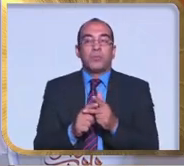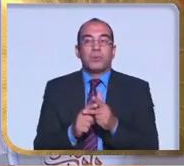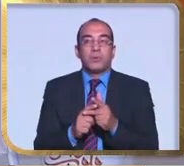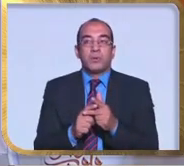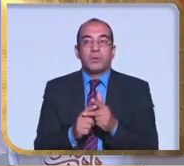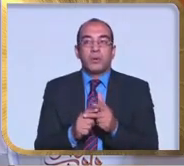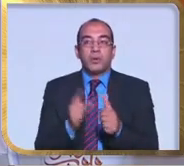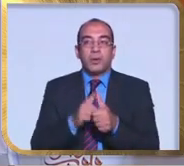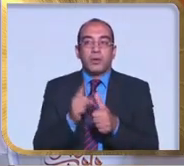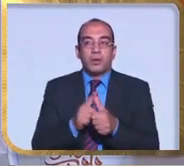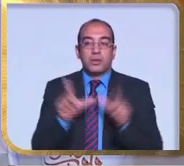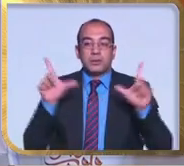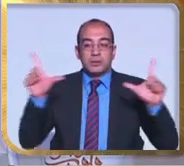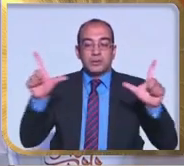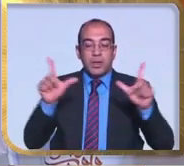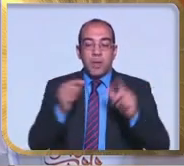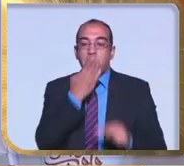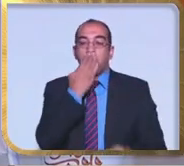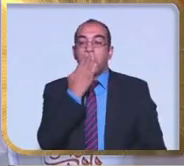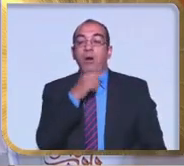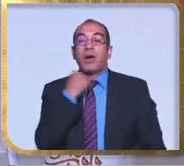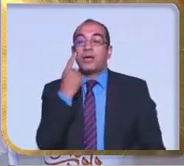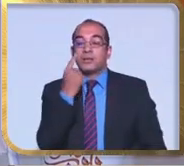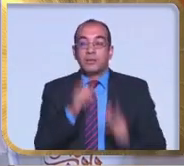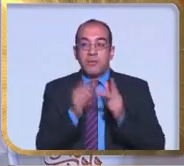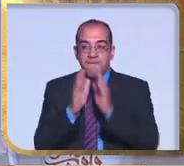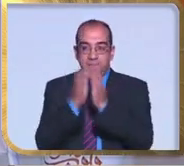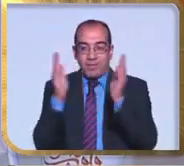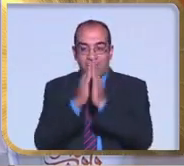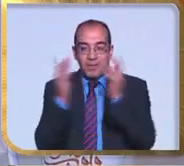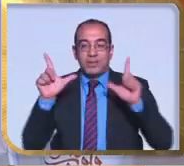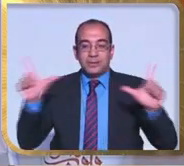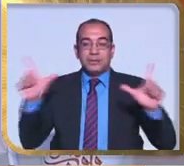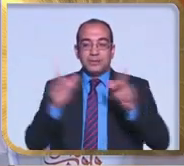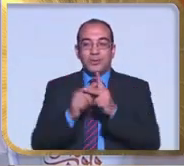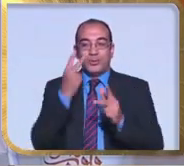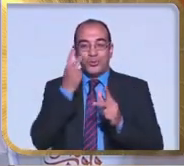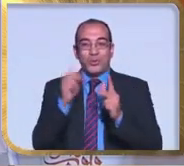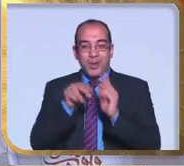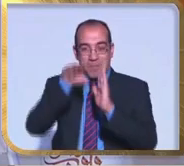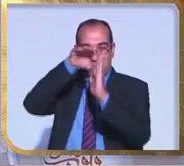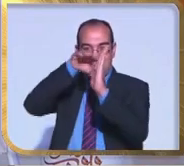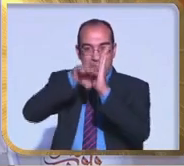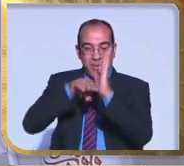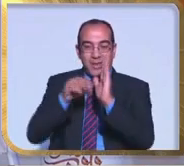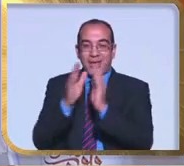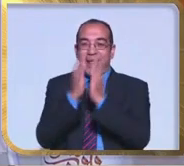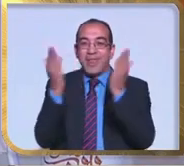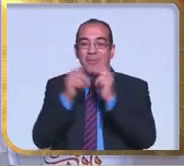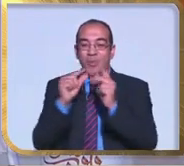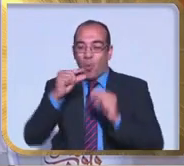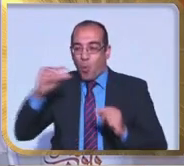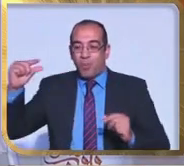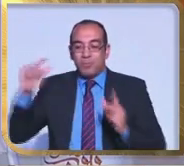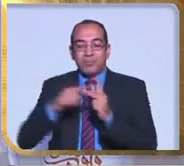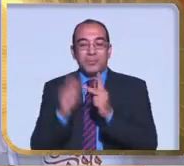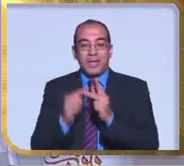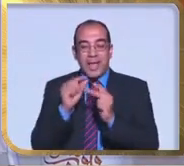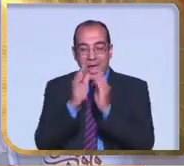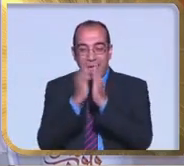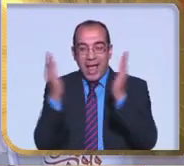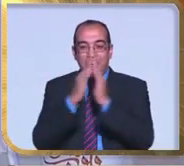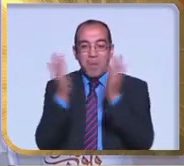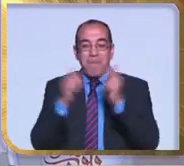يبقى الصحيح البخاري إذا فتحنا الصحيح هنلاقي مقسم الصحيح لكتب وتحت كل